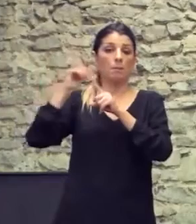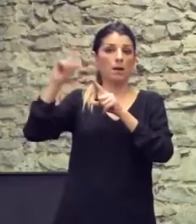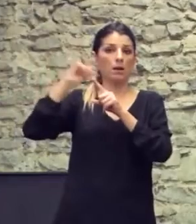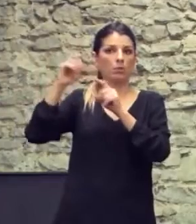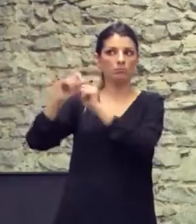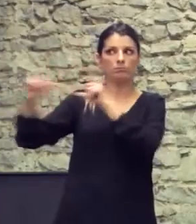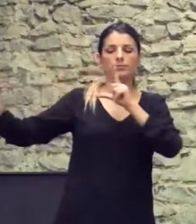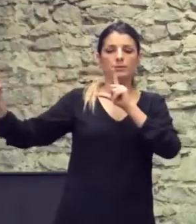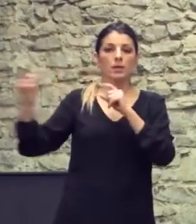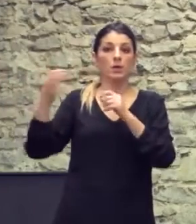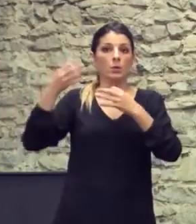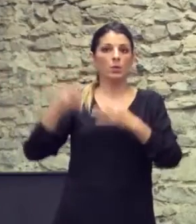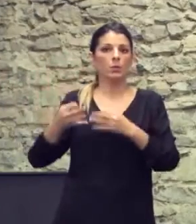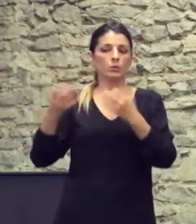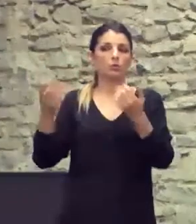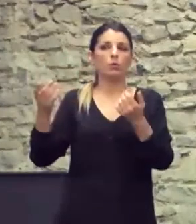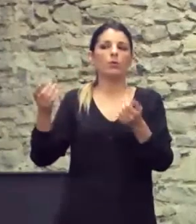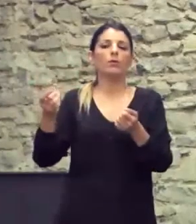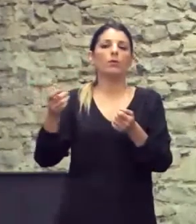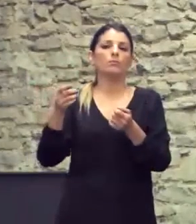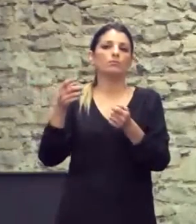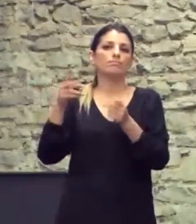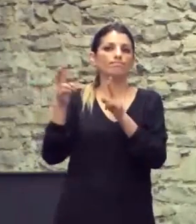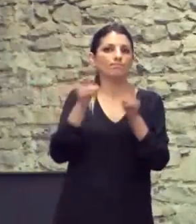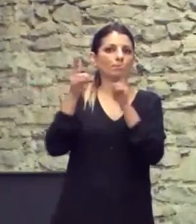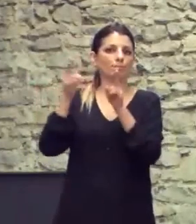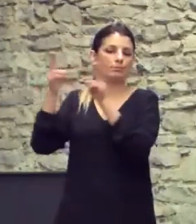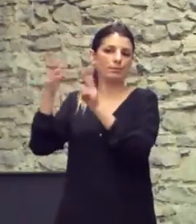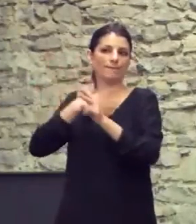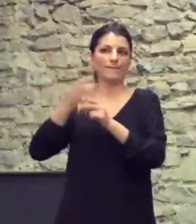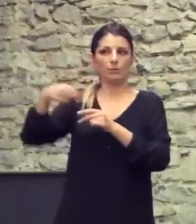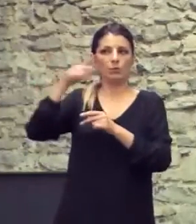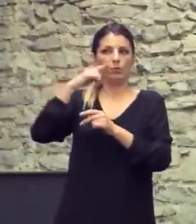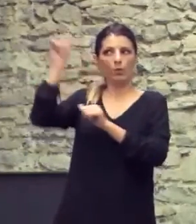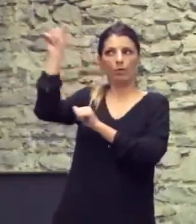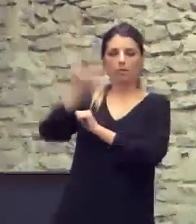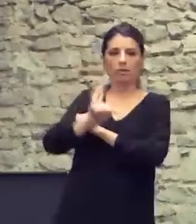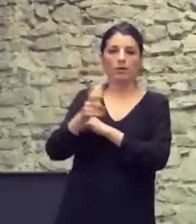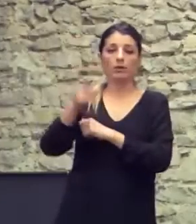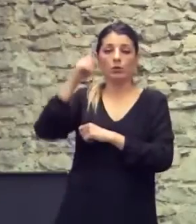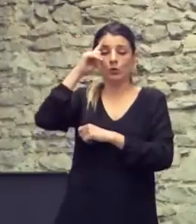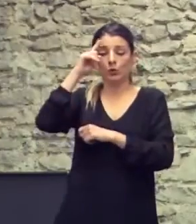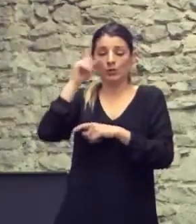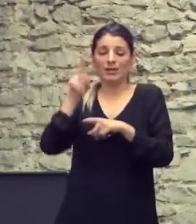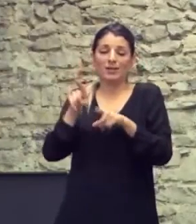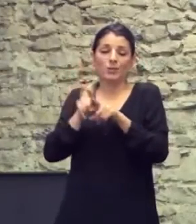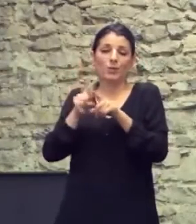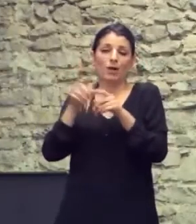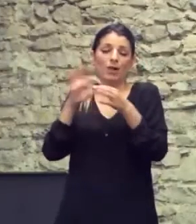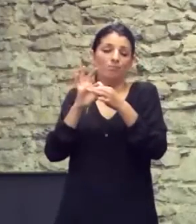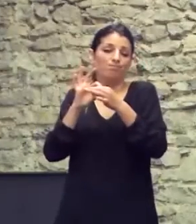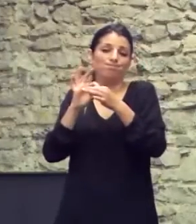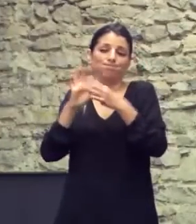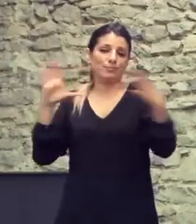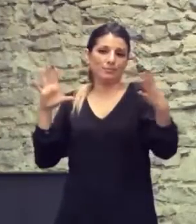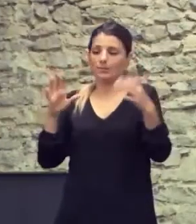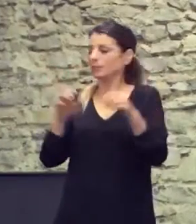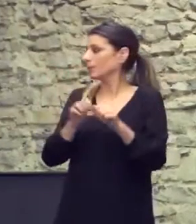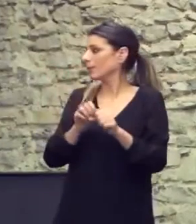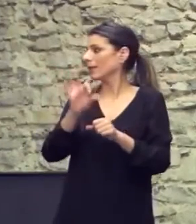egokia gaur zuei erakusteko pelikula horren zati batzuk. Ez dakit pirueta triple salto mortal bat den, hau